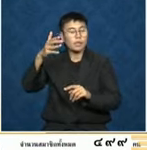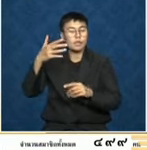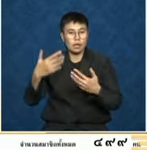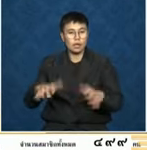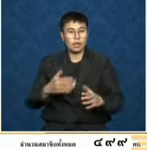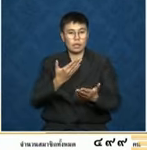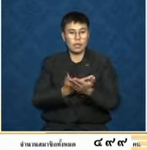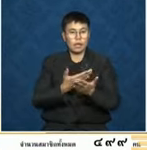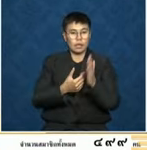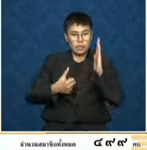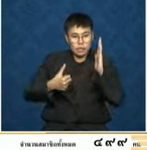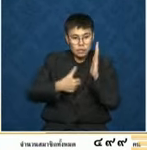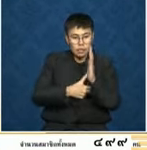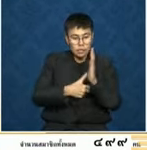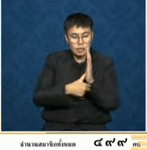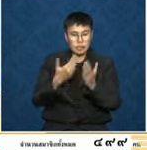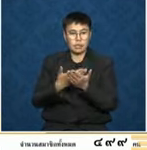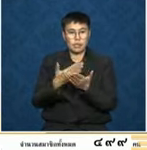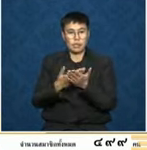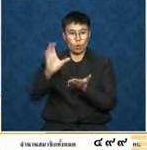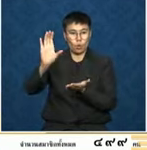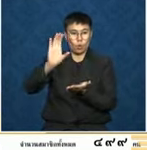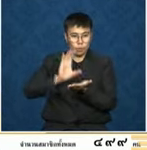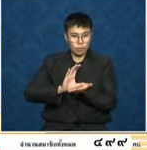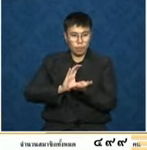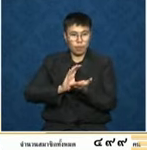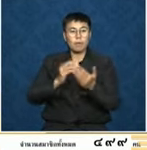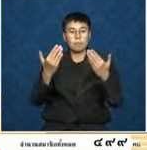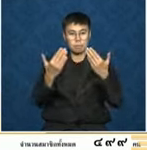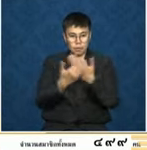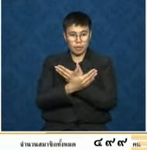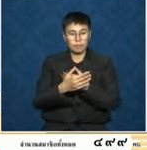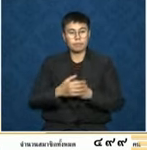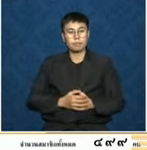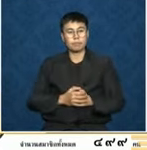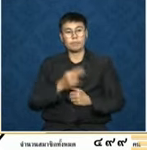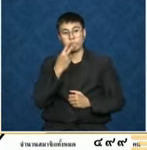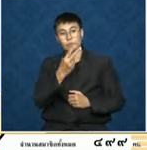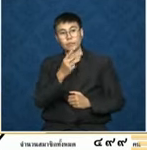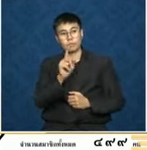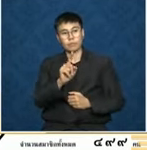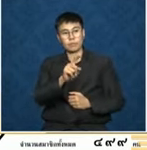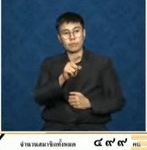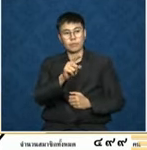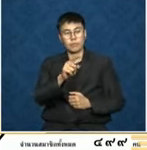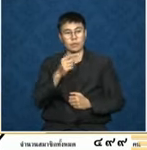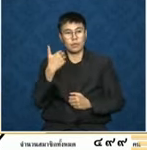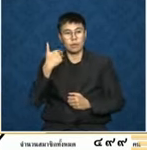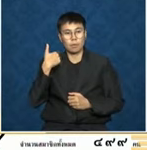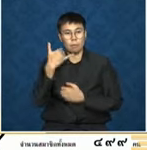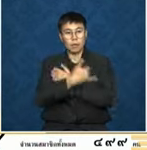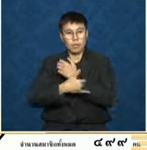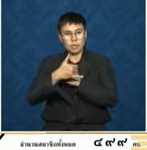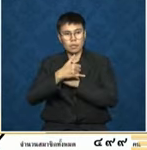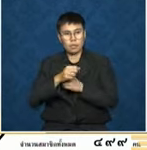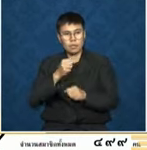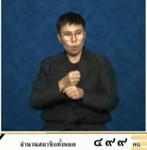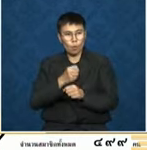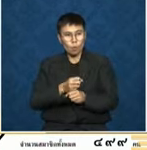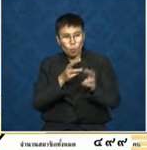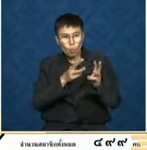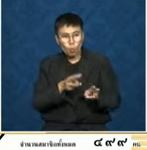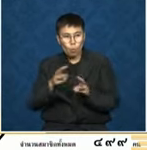อาจจะมีการเปลี่ยนแปลงการใช้งบประมาณก็จะเปลี่ยนไปจากเดิมนะครับมาดูกันครับว่าที่เหลือในโลกนี้เขาทำวิธีไหนกันบ้างมีประเท